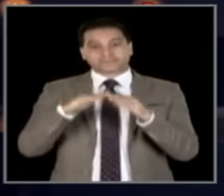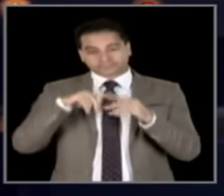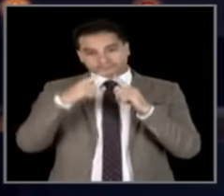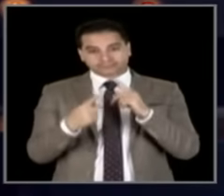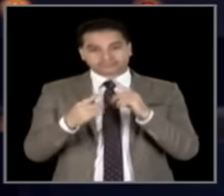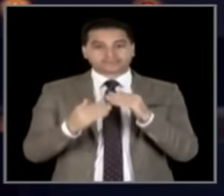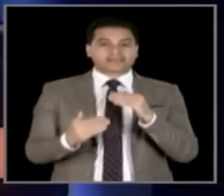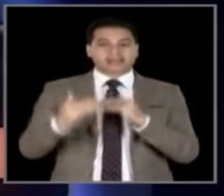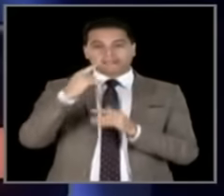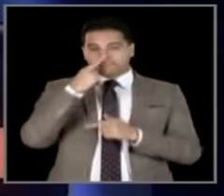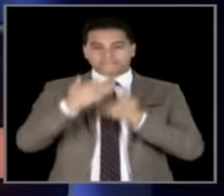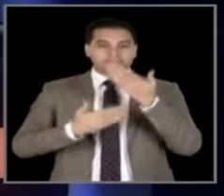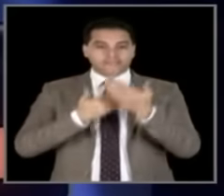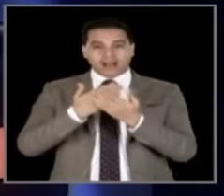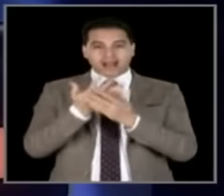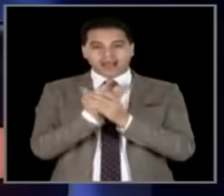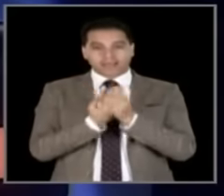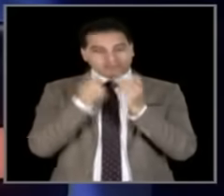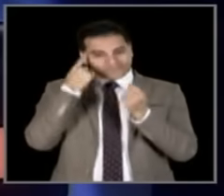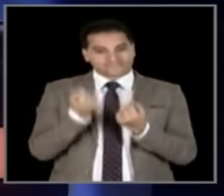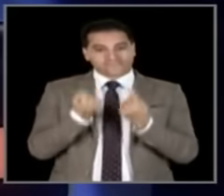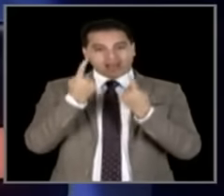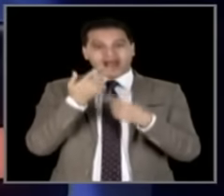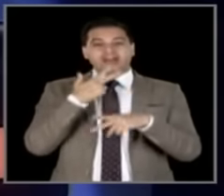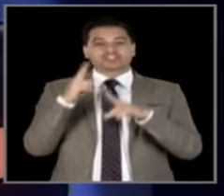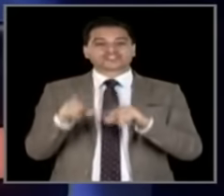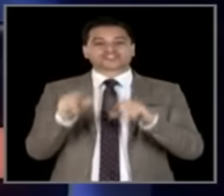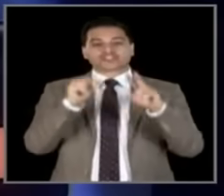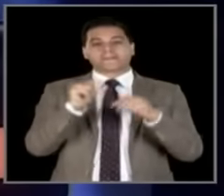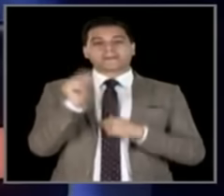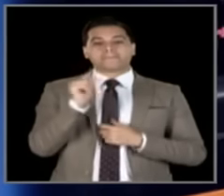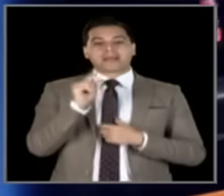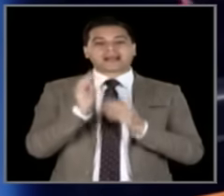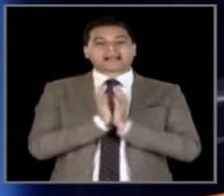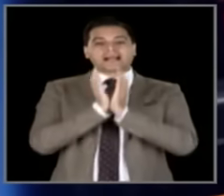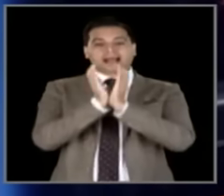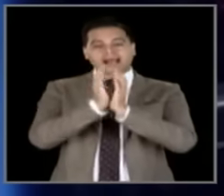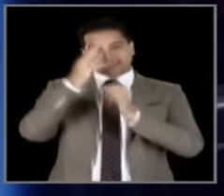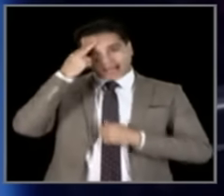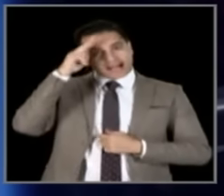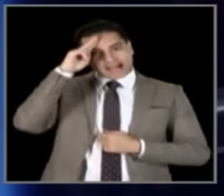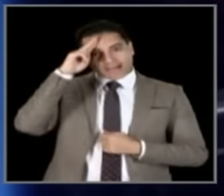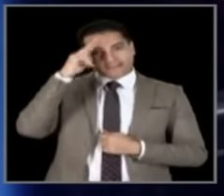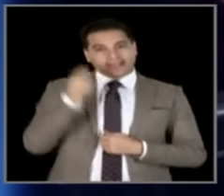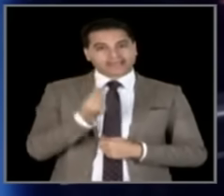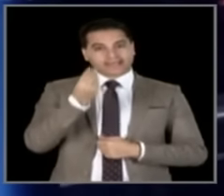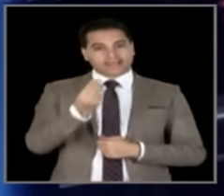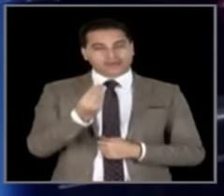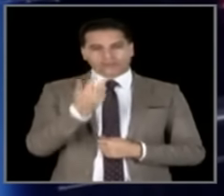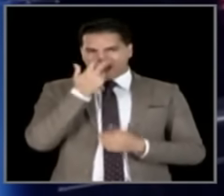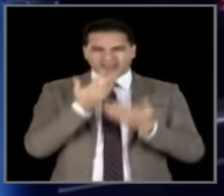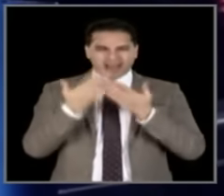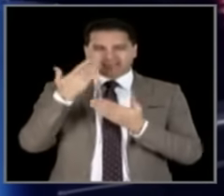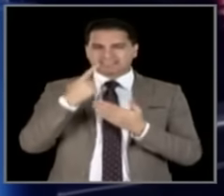ليكمل المسار، ليقدم فكرة مشابهة لبرنامج الكاس لمين، والذي تم عرضه في